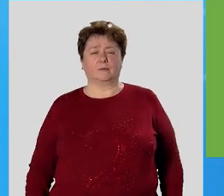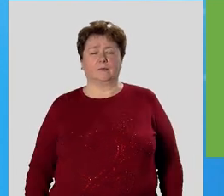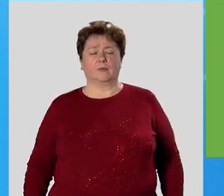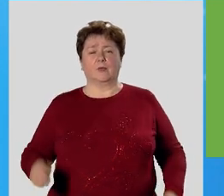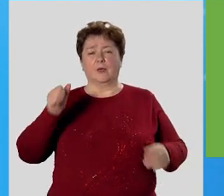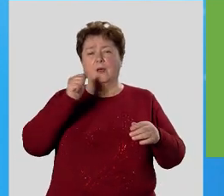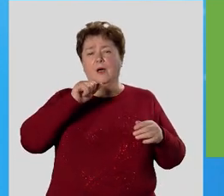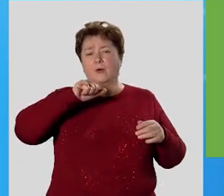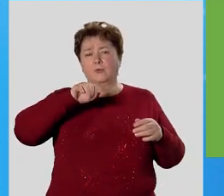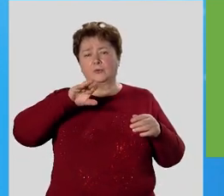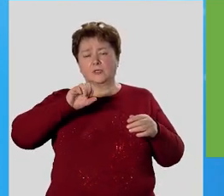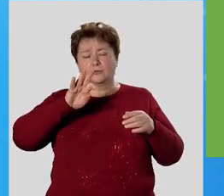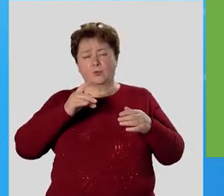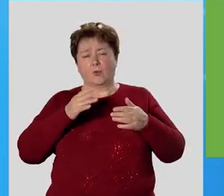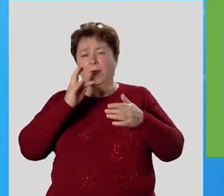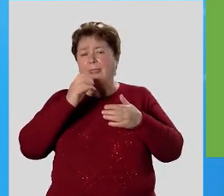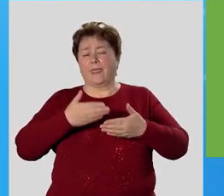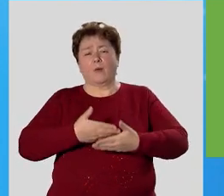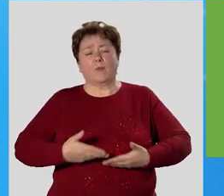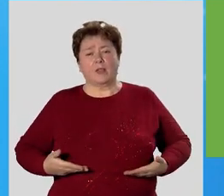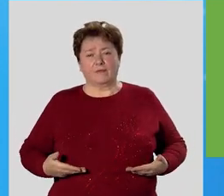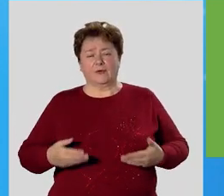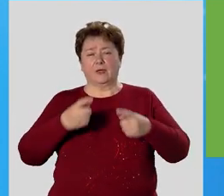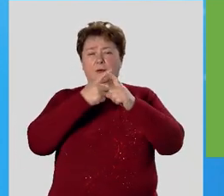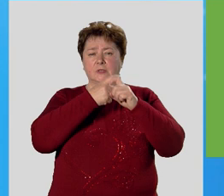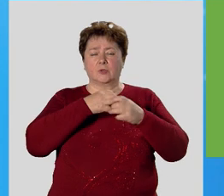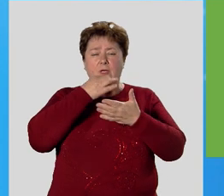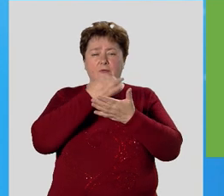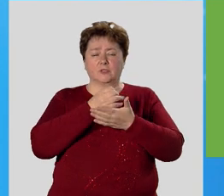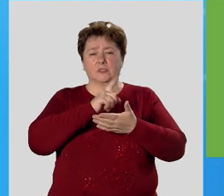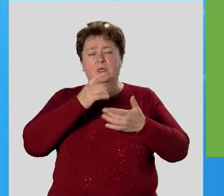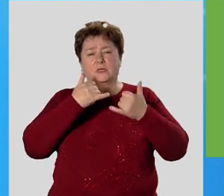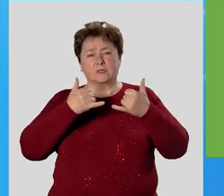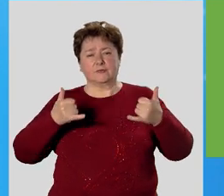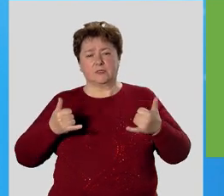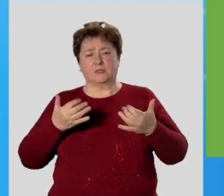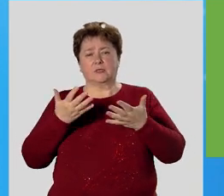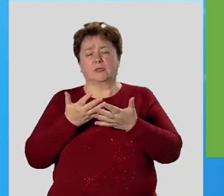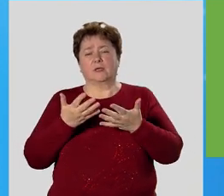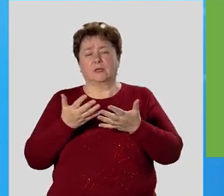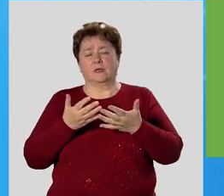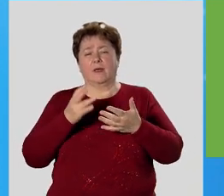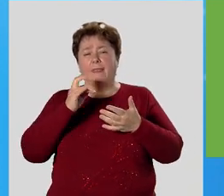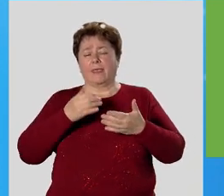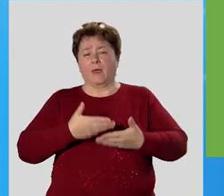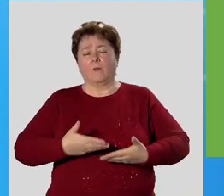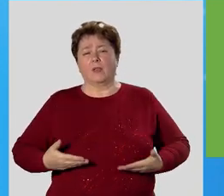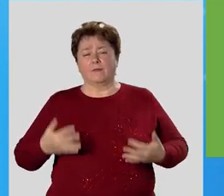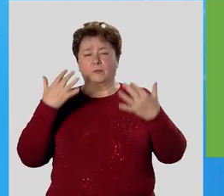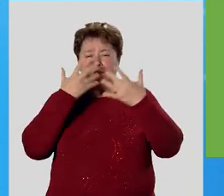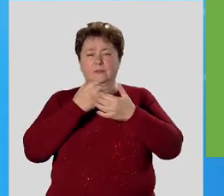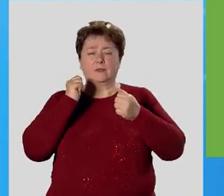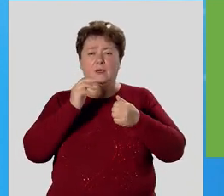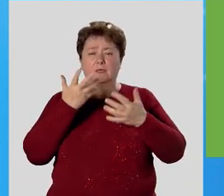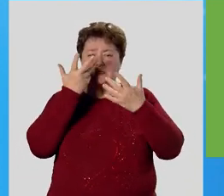Y. Аутосомы, неполовые хромосомы, отвечают за развитие таких неполовых признаков,